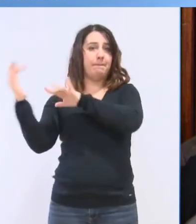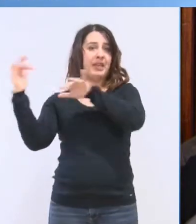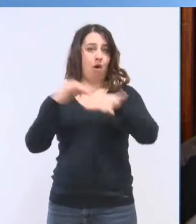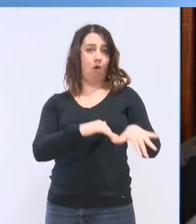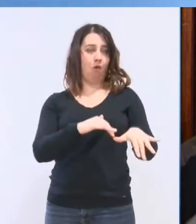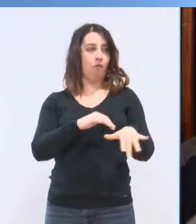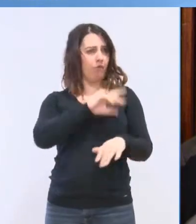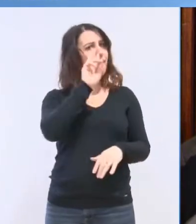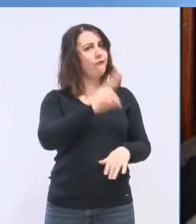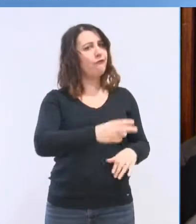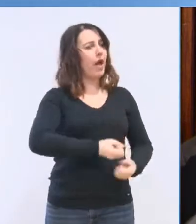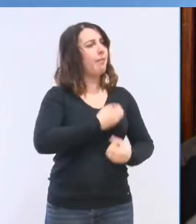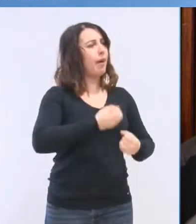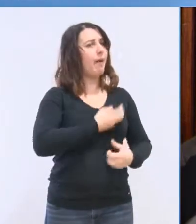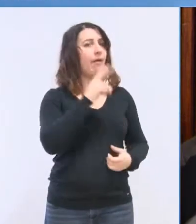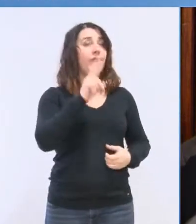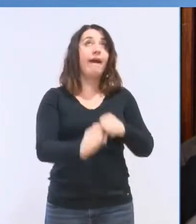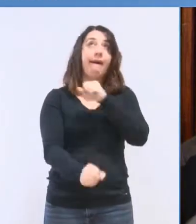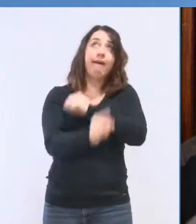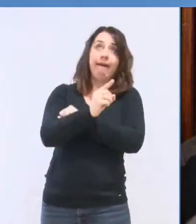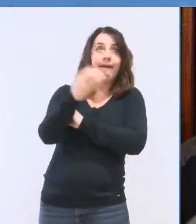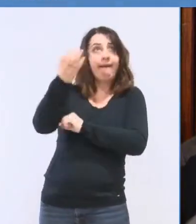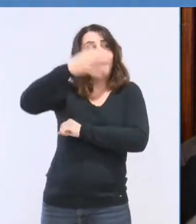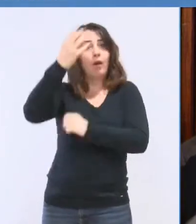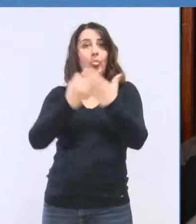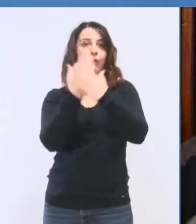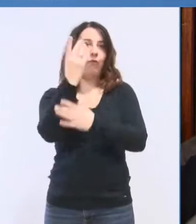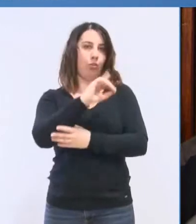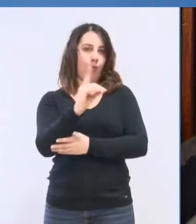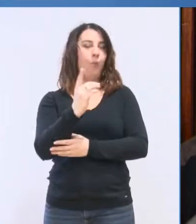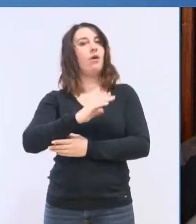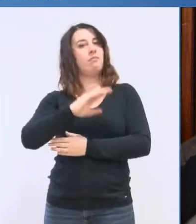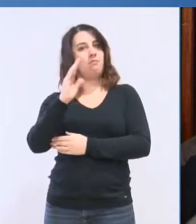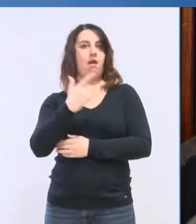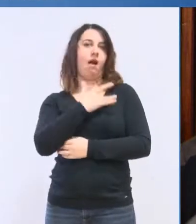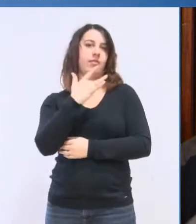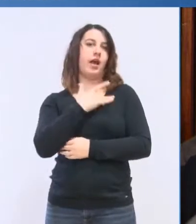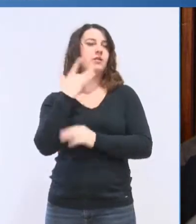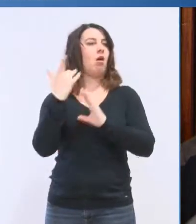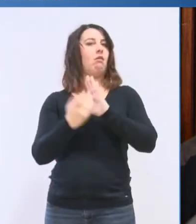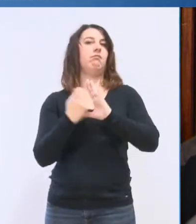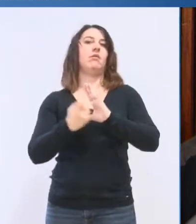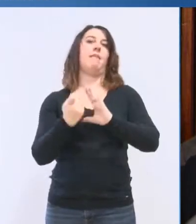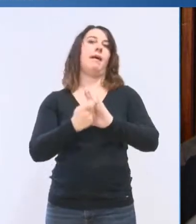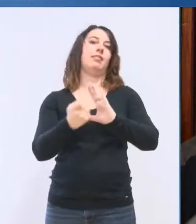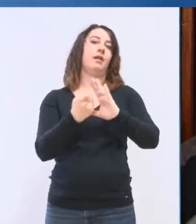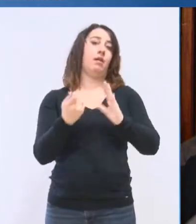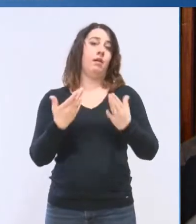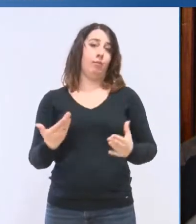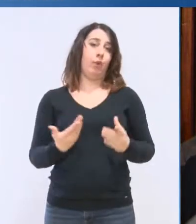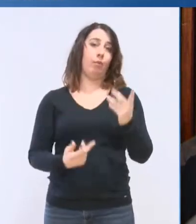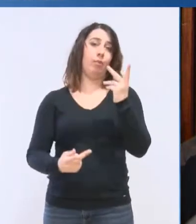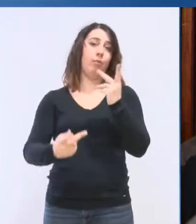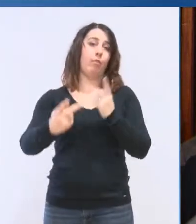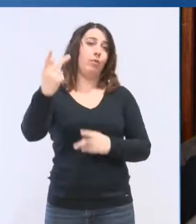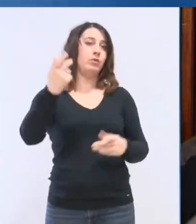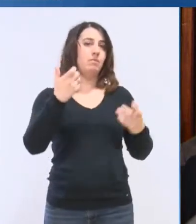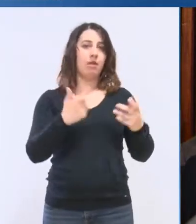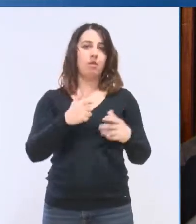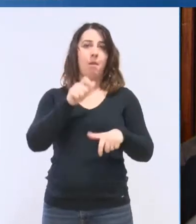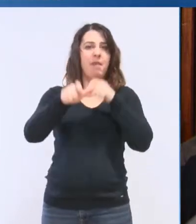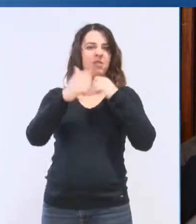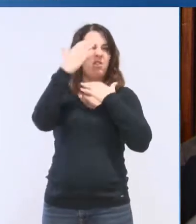d'en parler, même si ce n'est pas une innovation, mais il est utile de rappeler ce genre d'action dans ce contexte de montée de la xénophobie